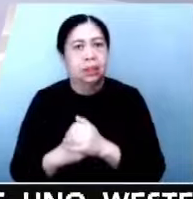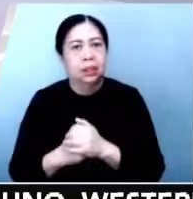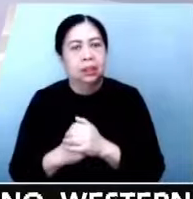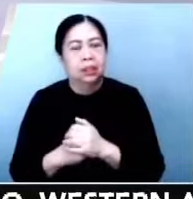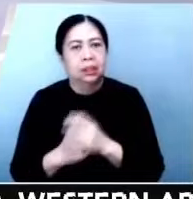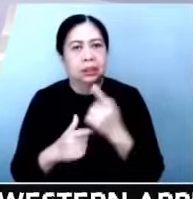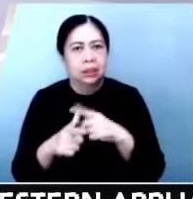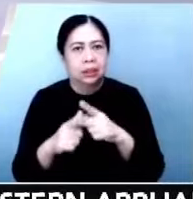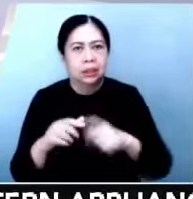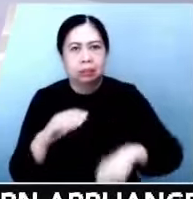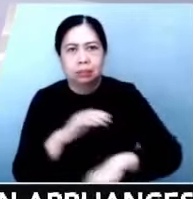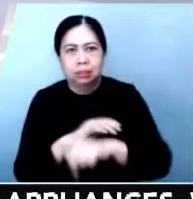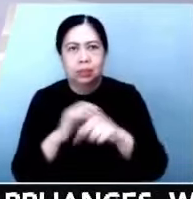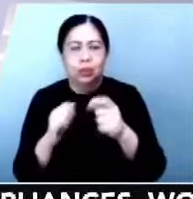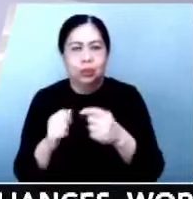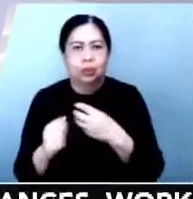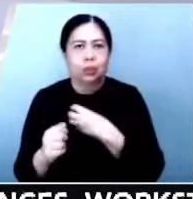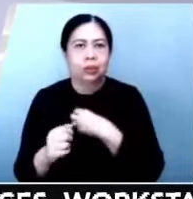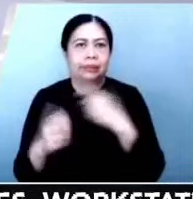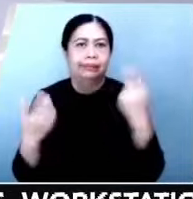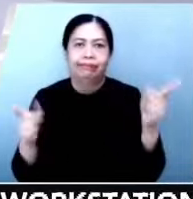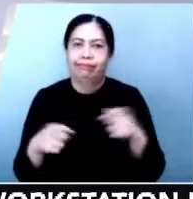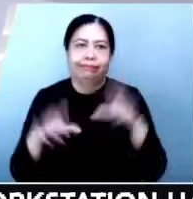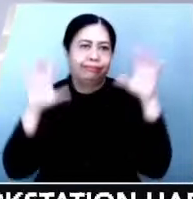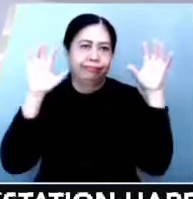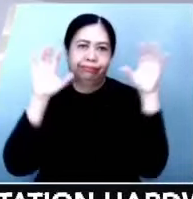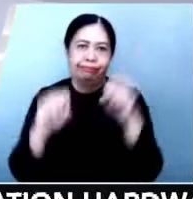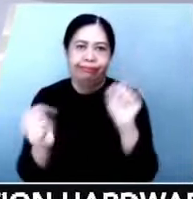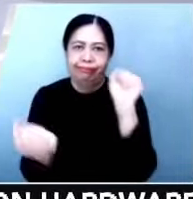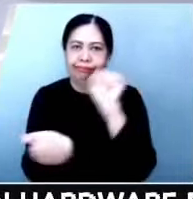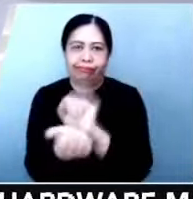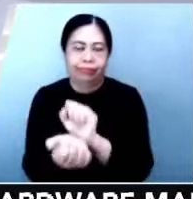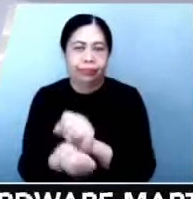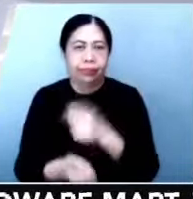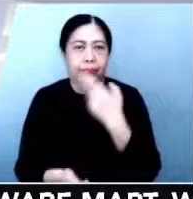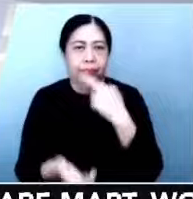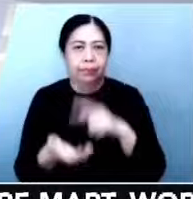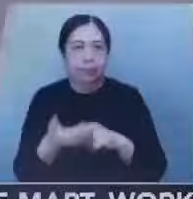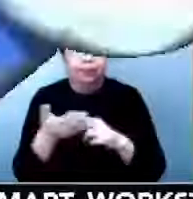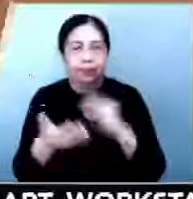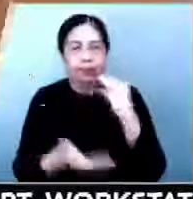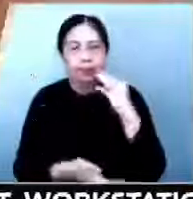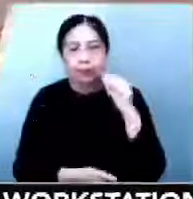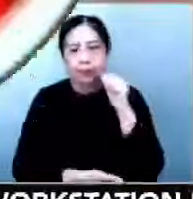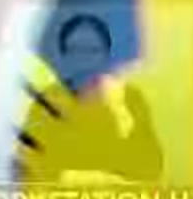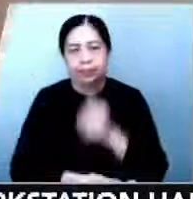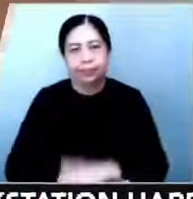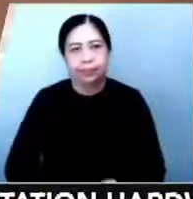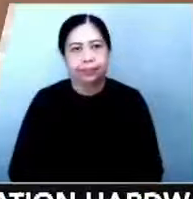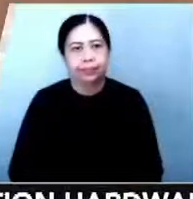raw nito ang pulis kaya tuluyan na siyang pinusasan. May report si Marisol Abdurrahman.